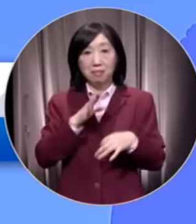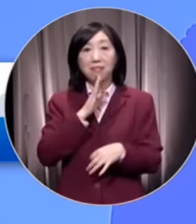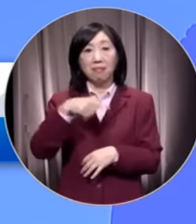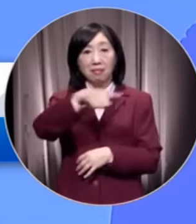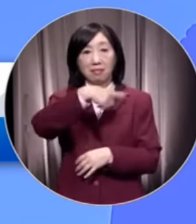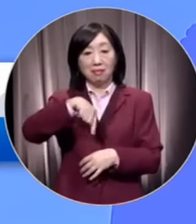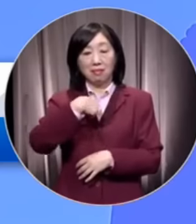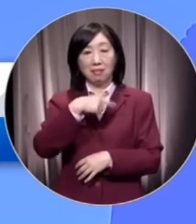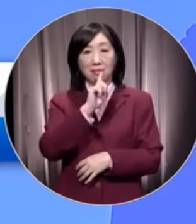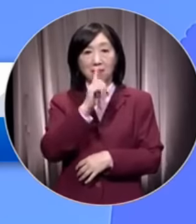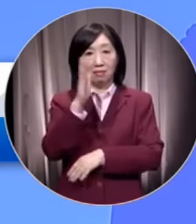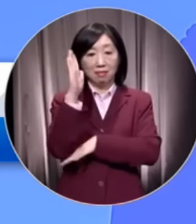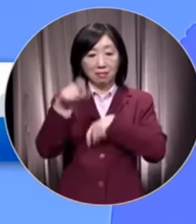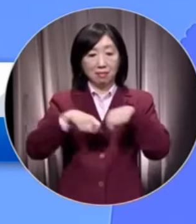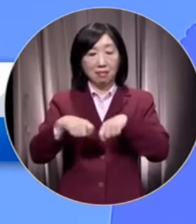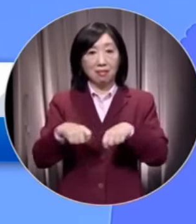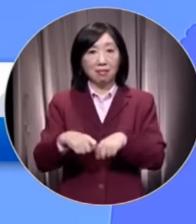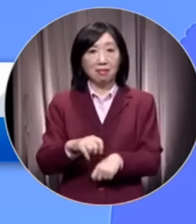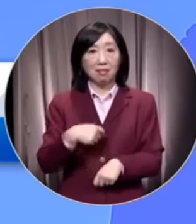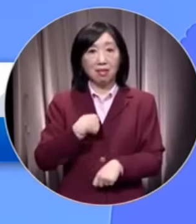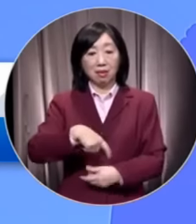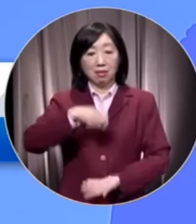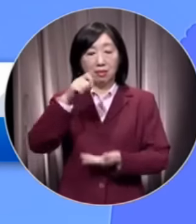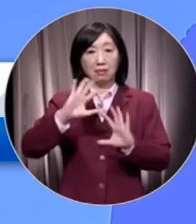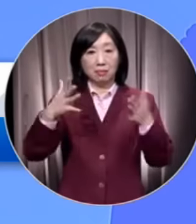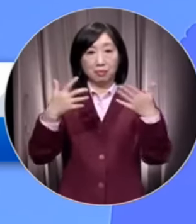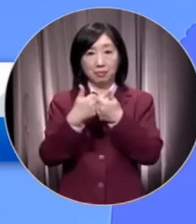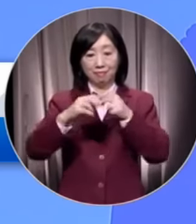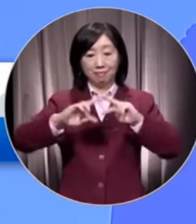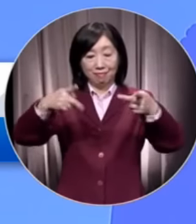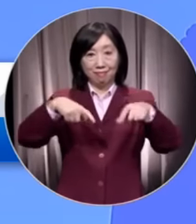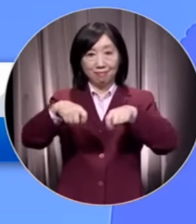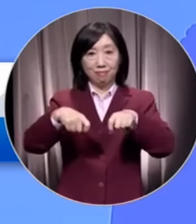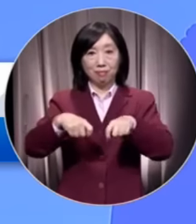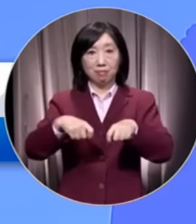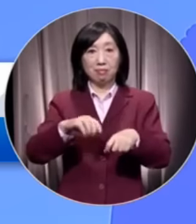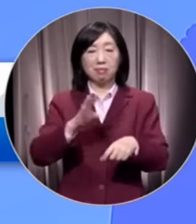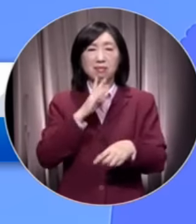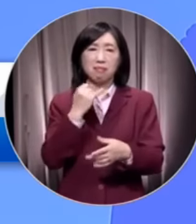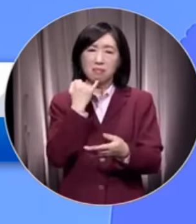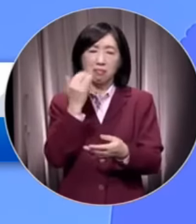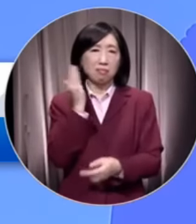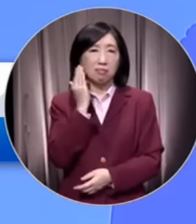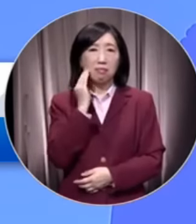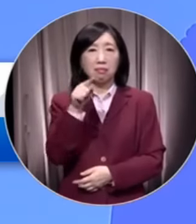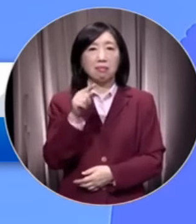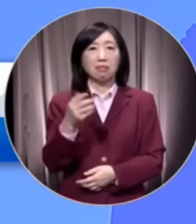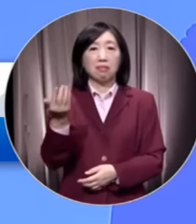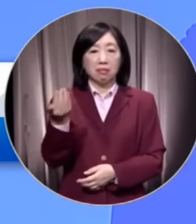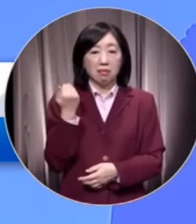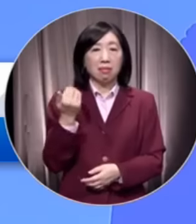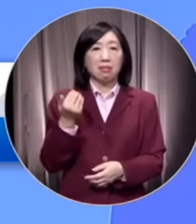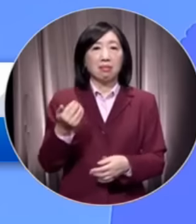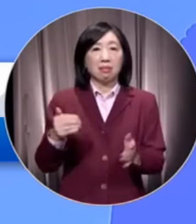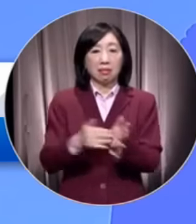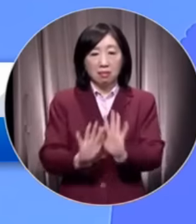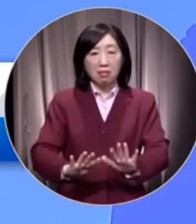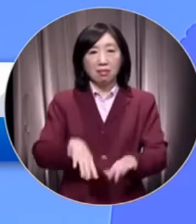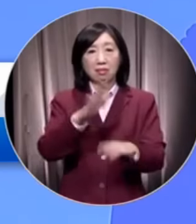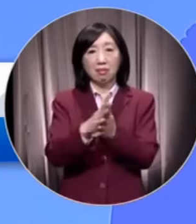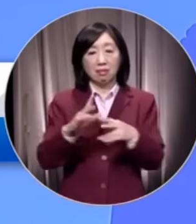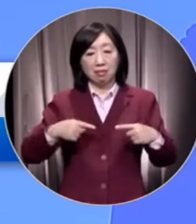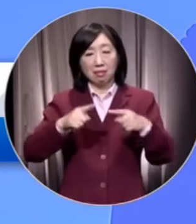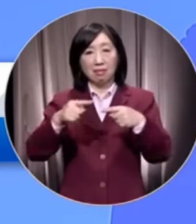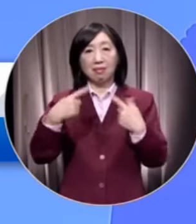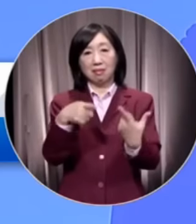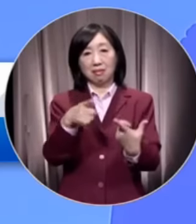国会改革，蔡主席很可惜，经过了这上一次的辩论到这一次的辩论，我终于听到你也支